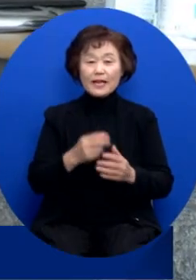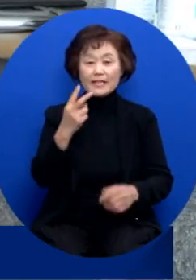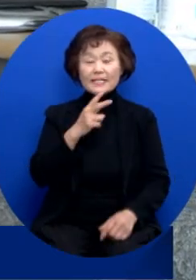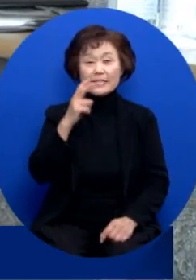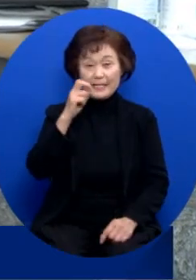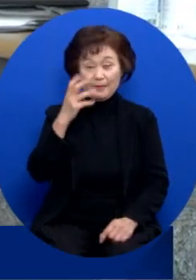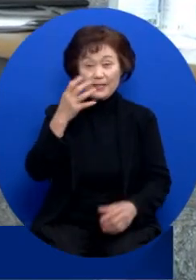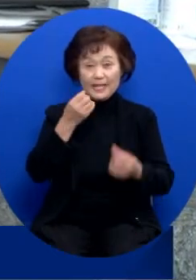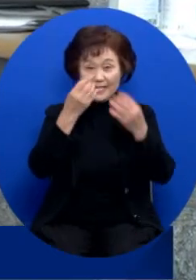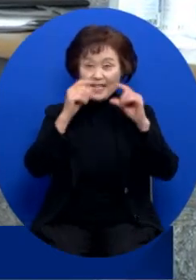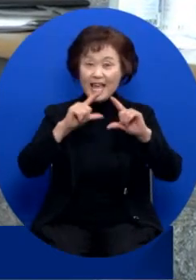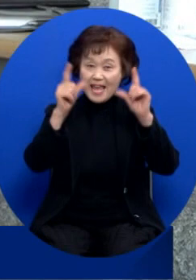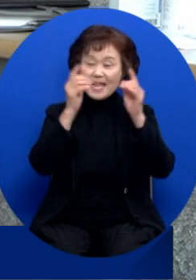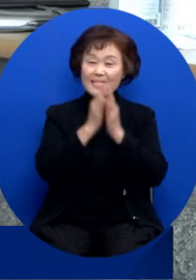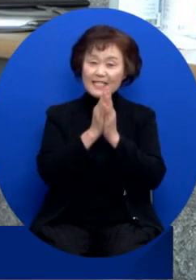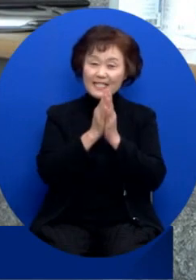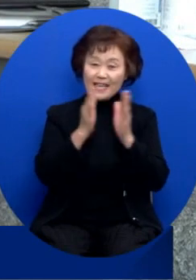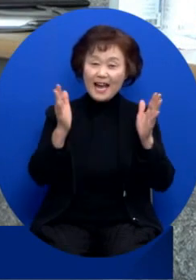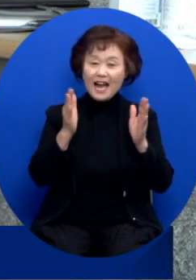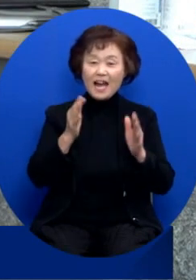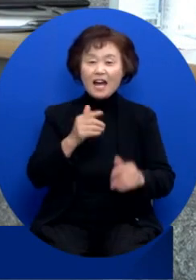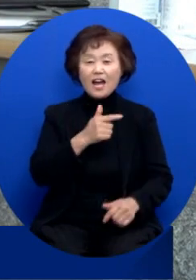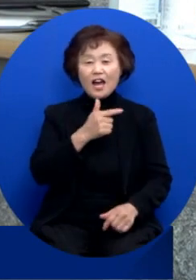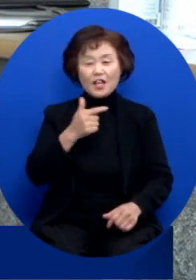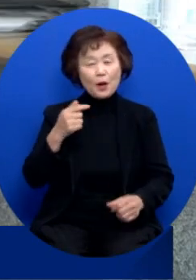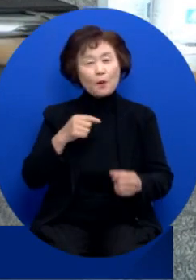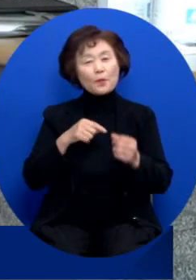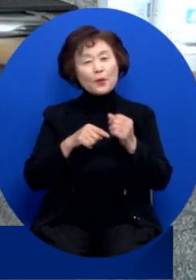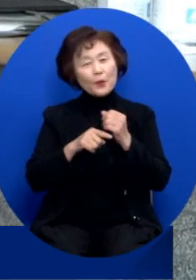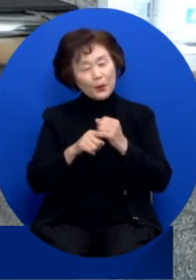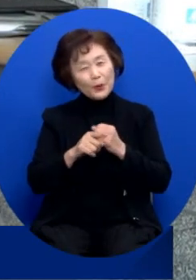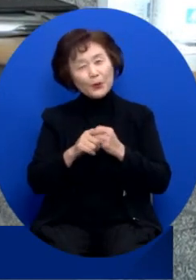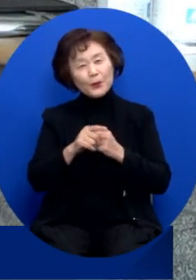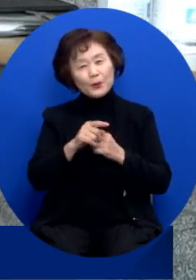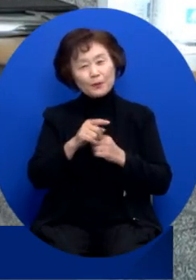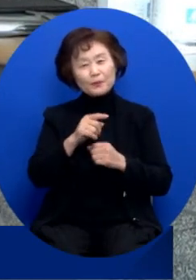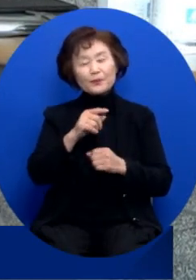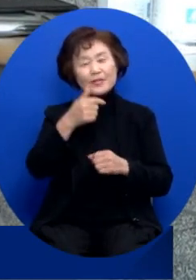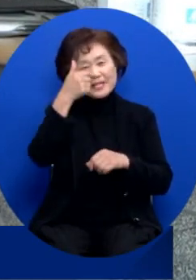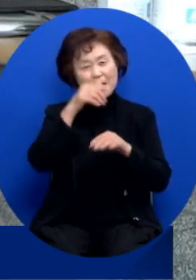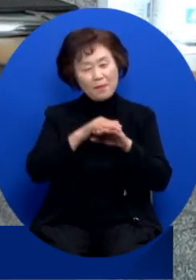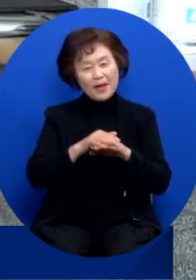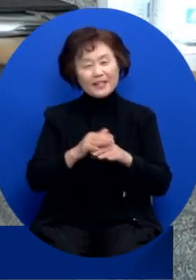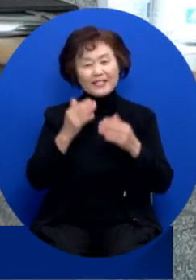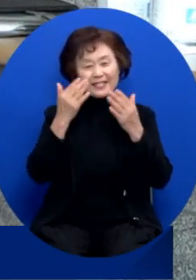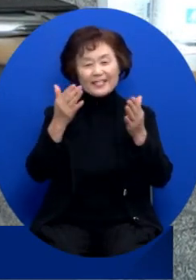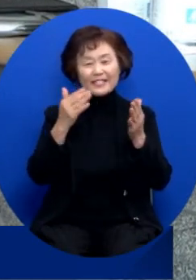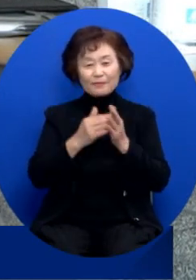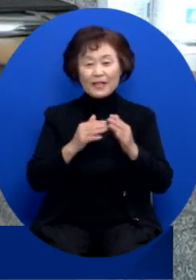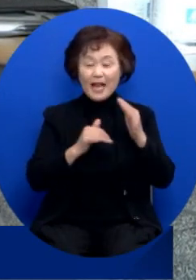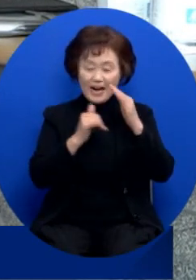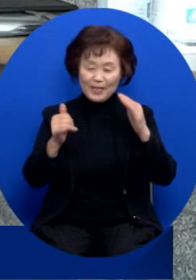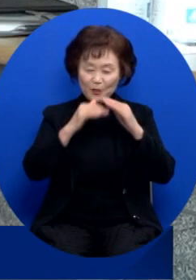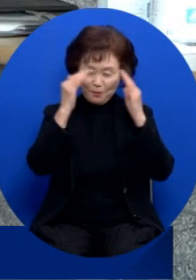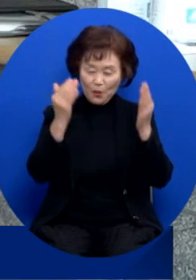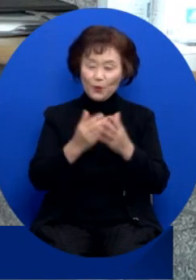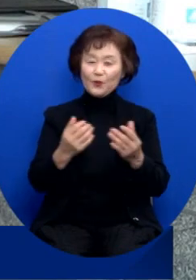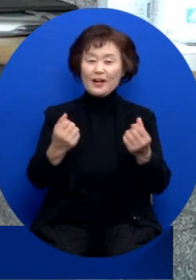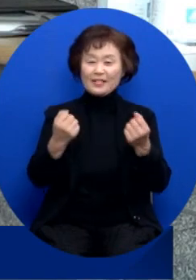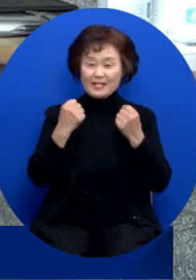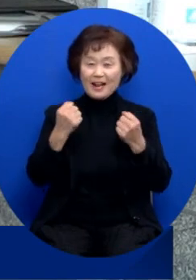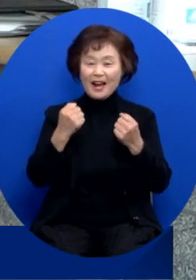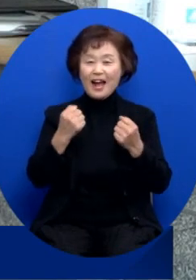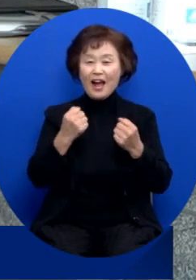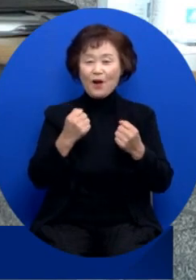새로운 새해를 시작하는데 굉장히 뜻깊은 예배인 것 같아요. 우리 가족 모두 다 건강하고 그냥 올 한 해 또